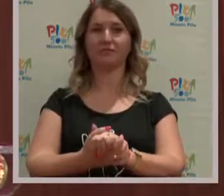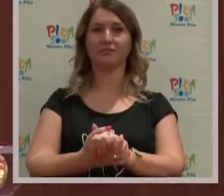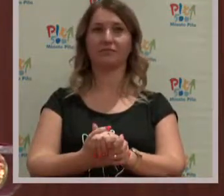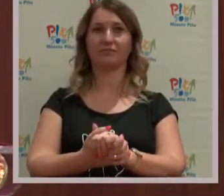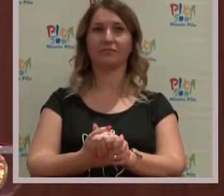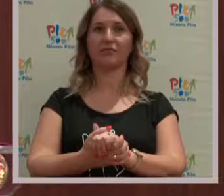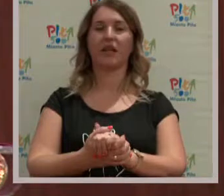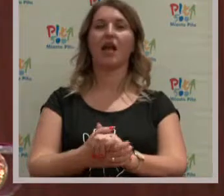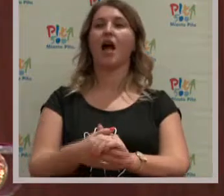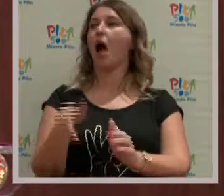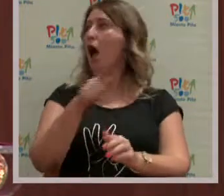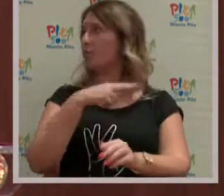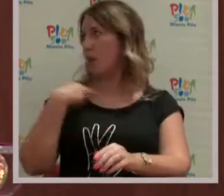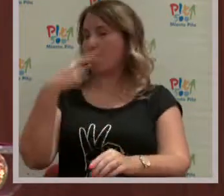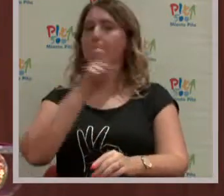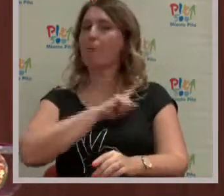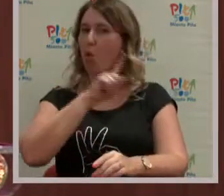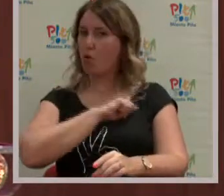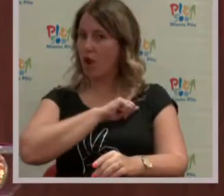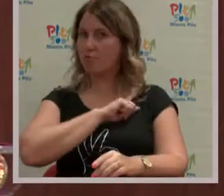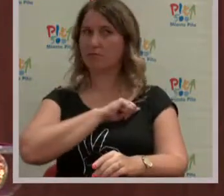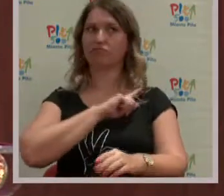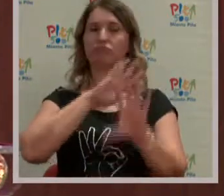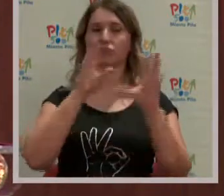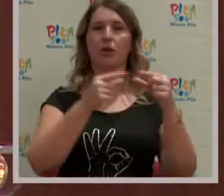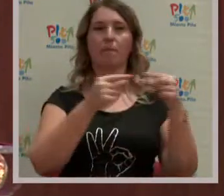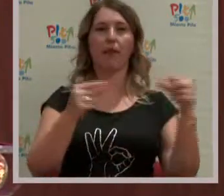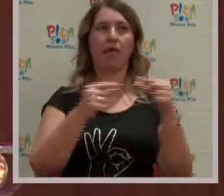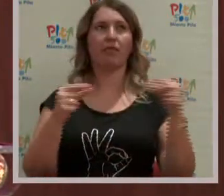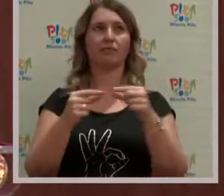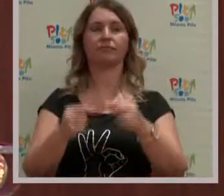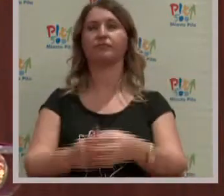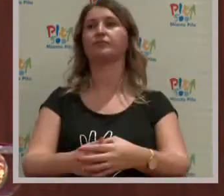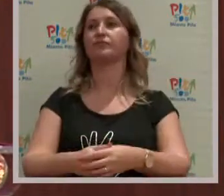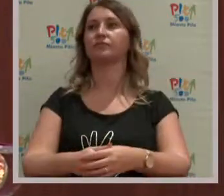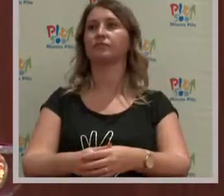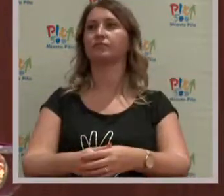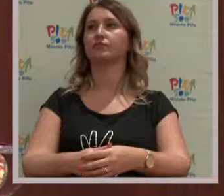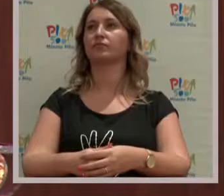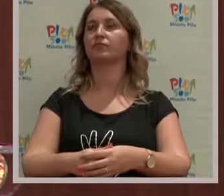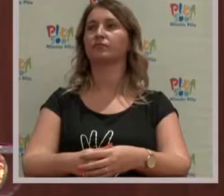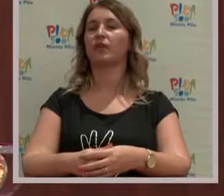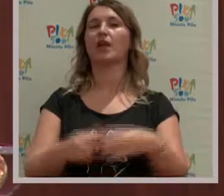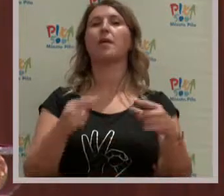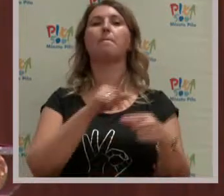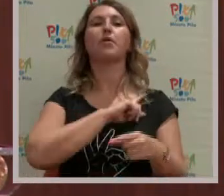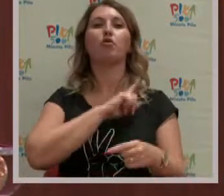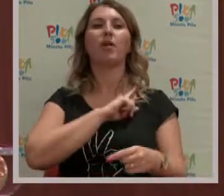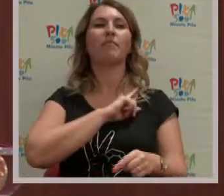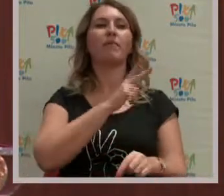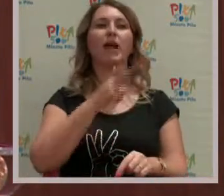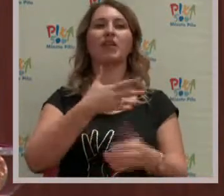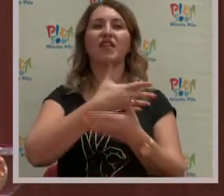kontrolą. Pilnujemy również my, żeby były przekazywane w pierwszej kolejności zawodnikom, żeby nie było sytuacji takich